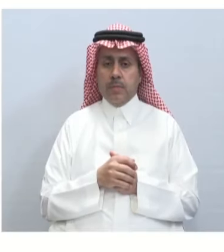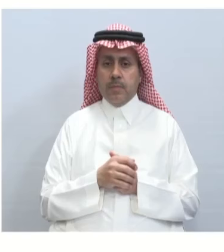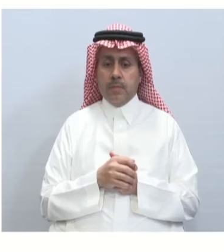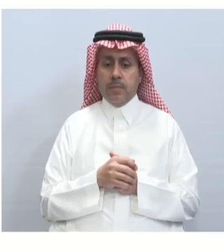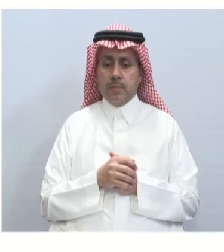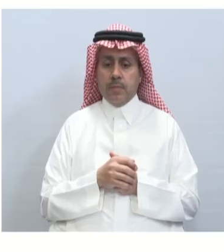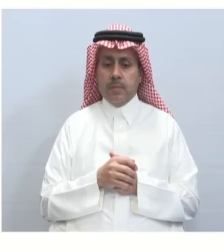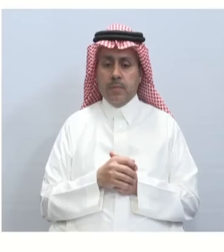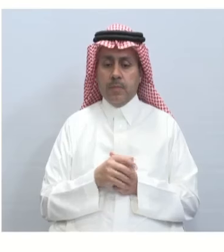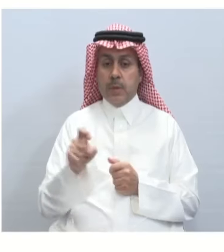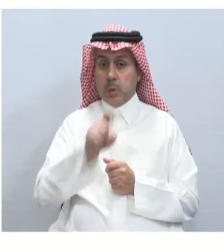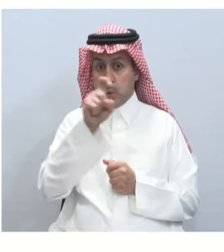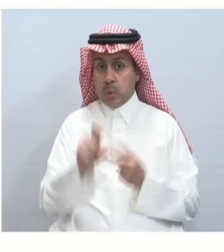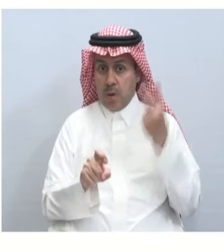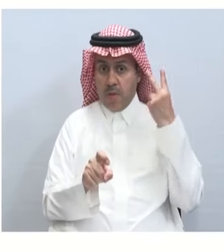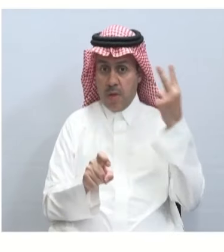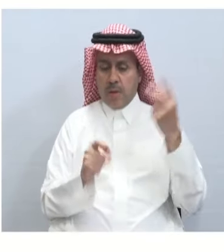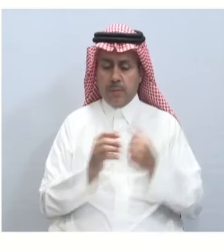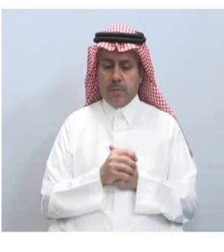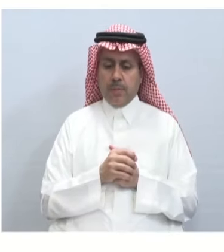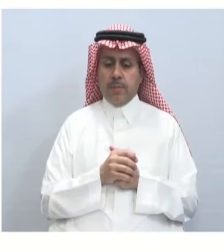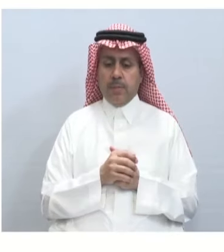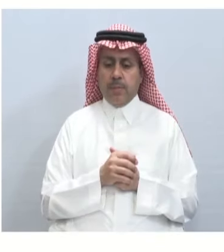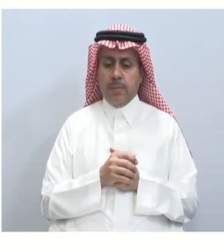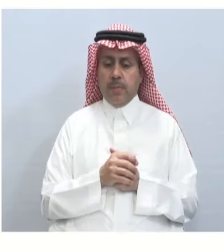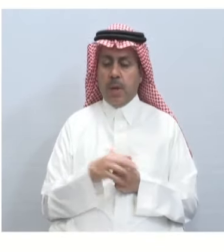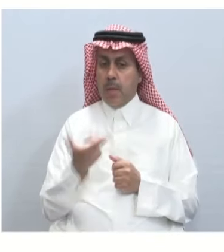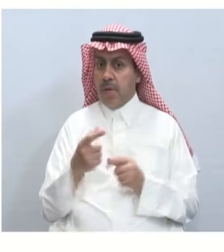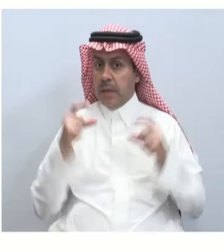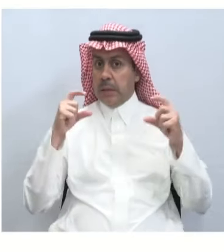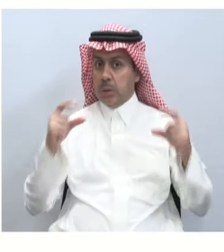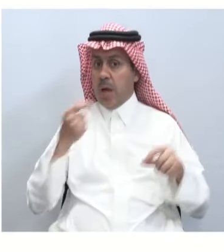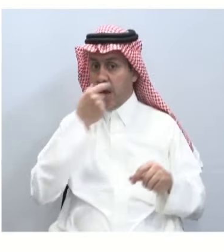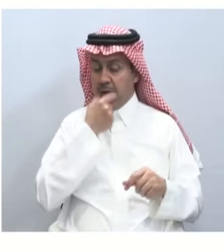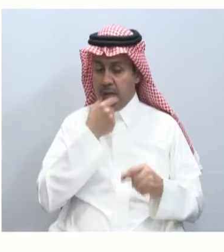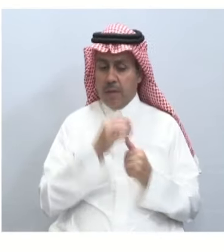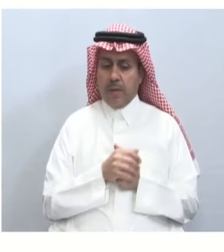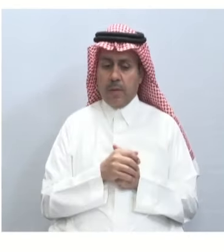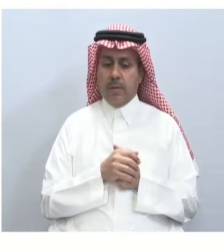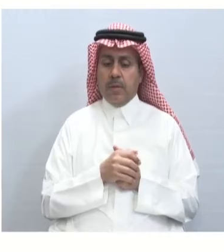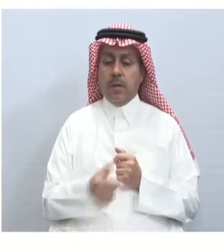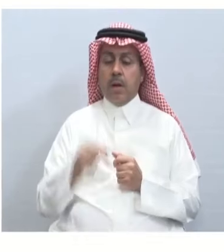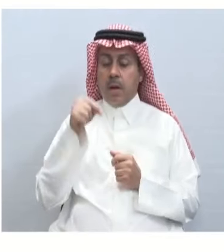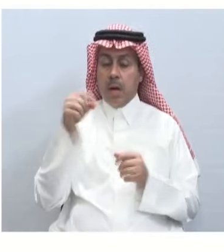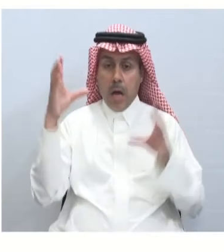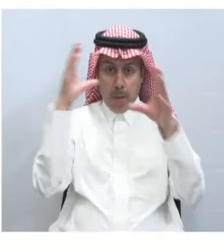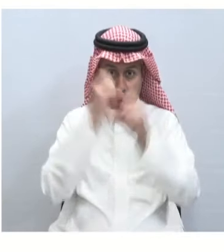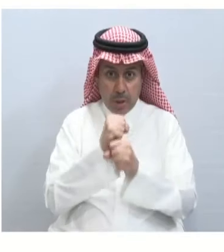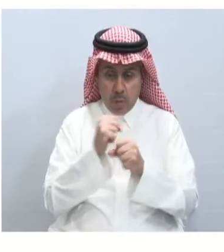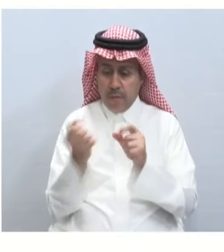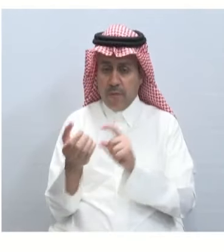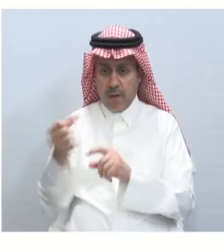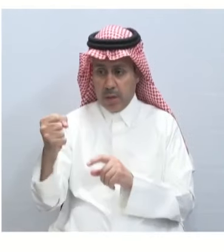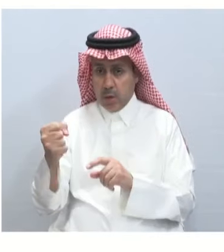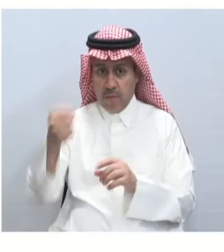طيب السؤال الثاني على ما يدل حديث ان قامت الساعه وفي يد احدكم فسيله فان